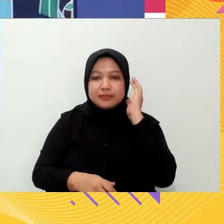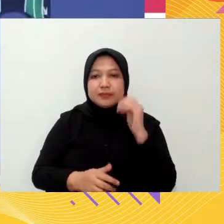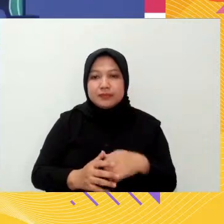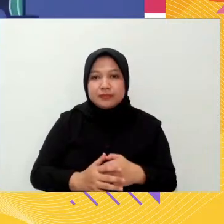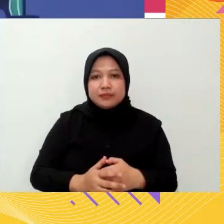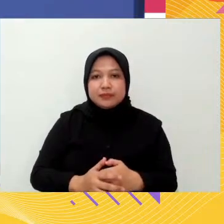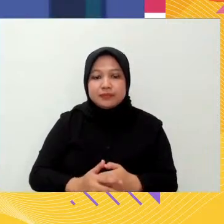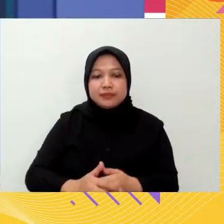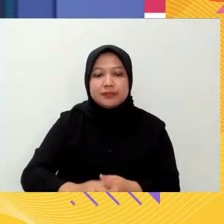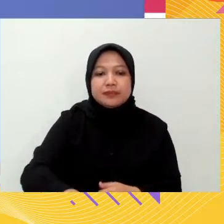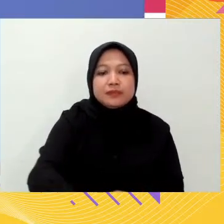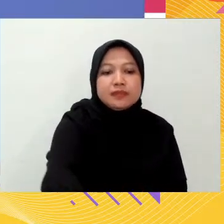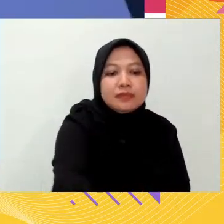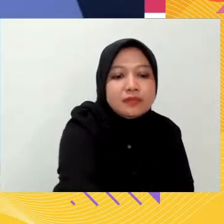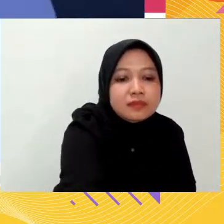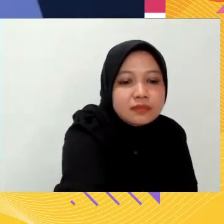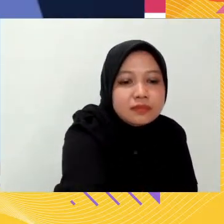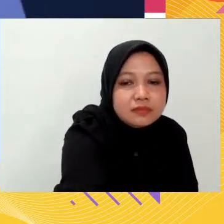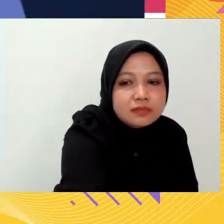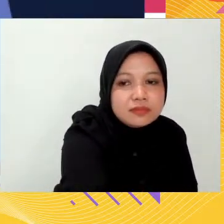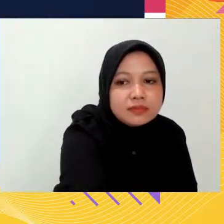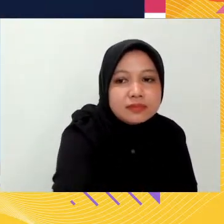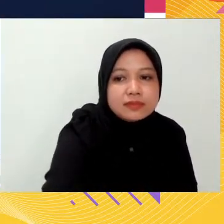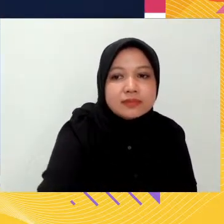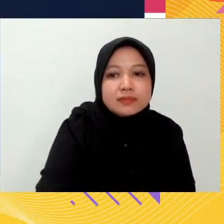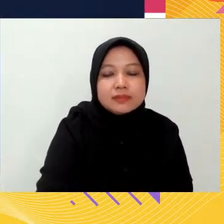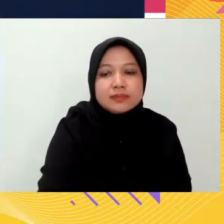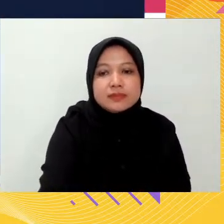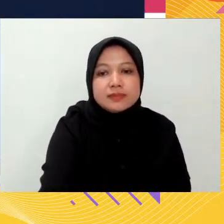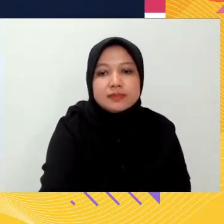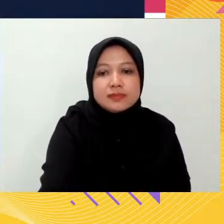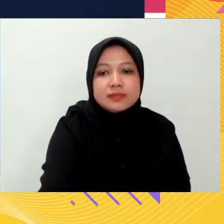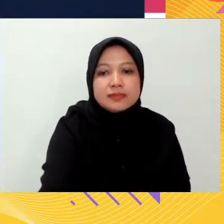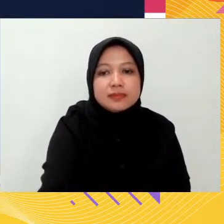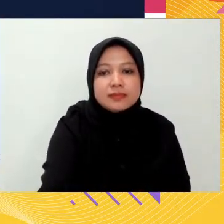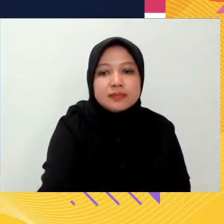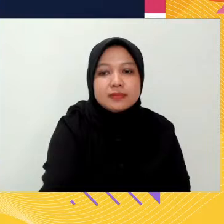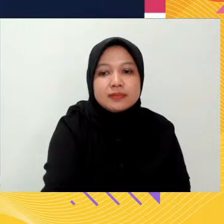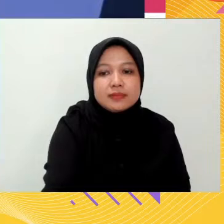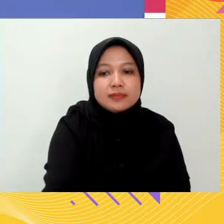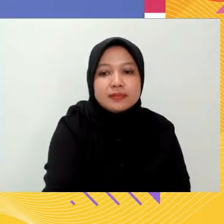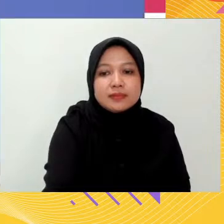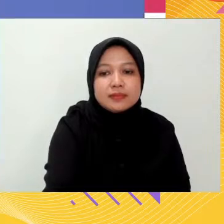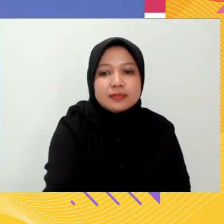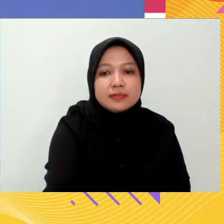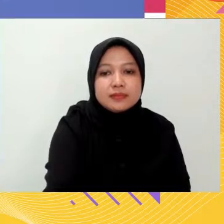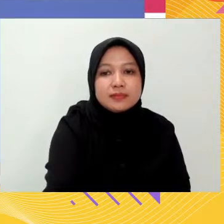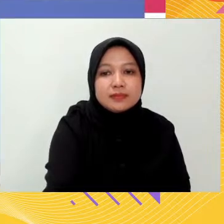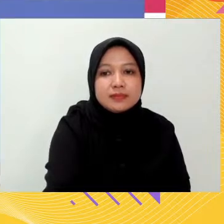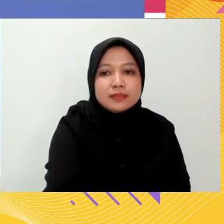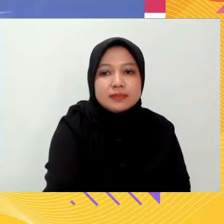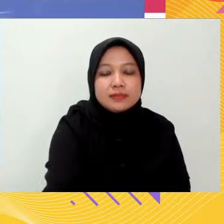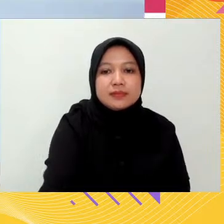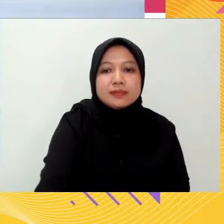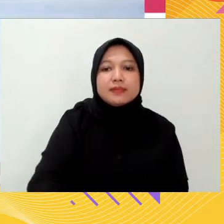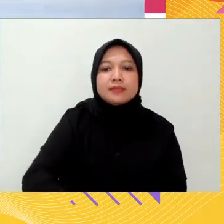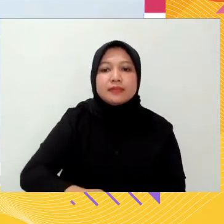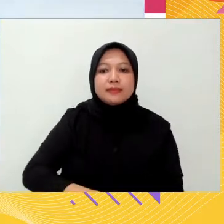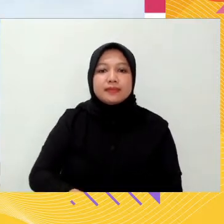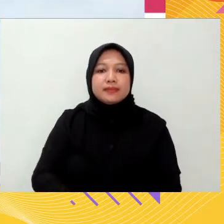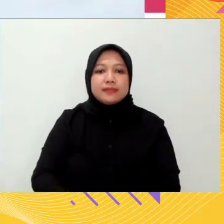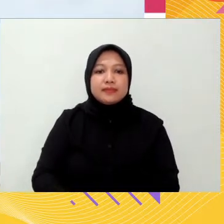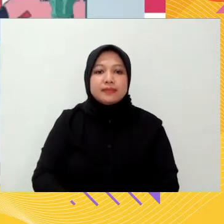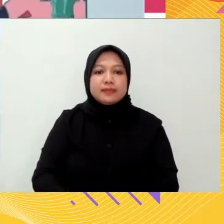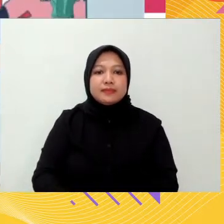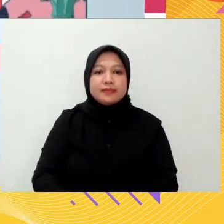सेक्स और रिलेशनशिप पर खुलकर बात करना मना हो, तो आप किससे सलाह लेते? लव मैटर्स यौन स्वास्थ्य और लैंगिक अधिकारों